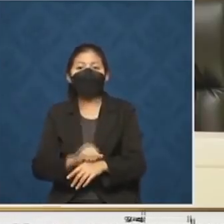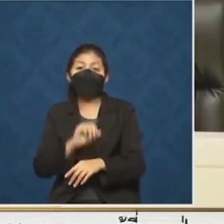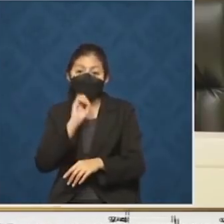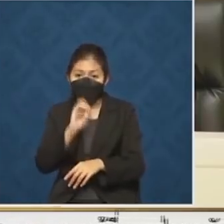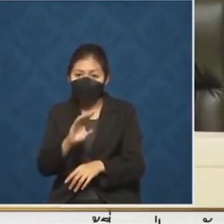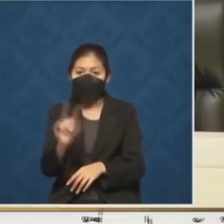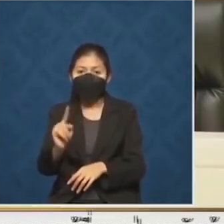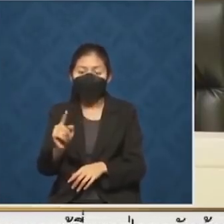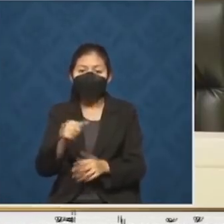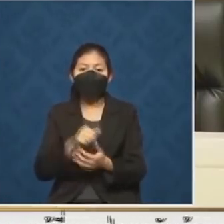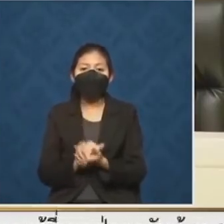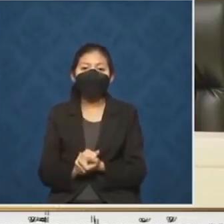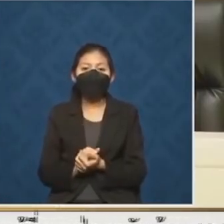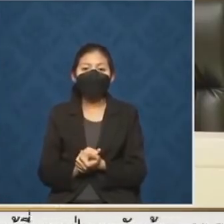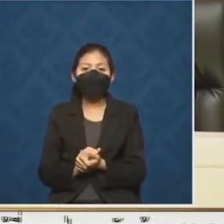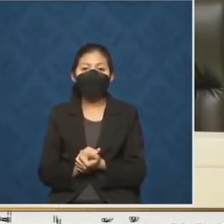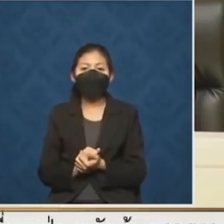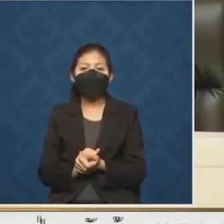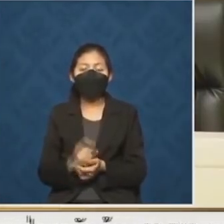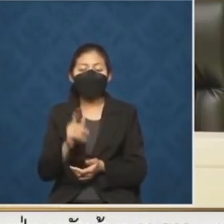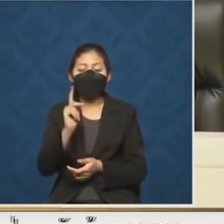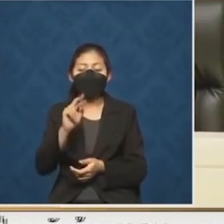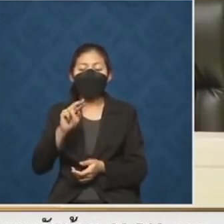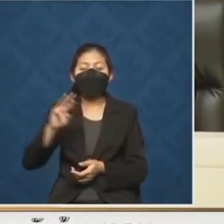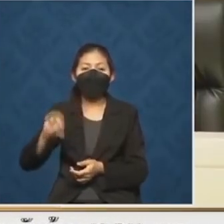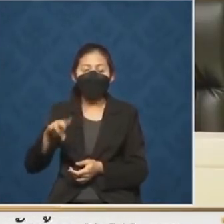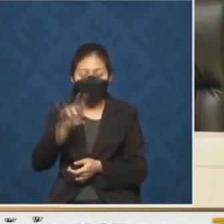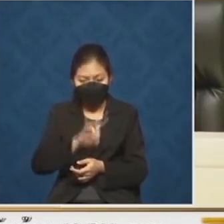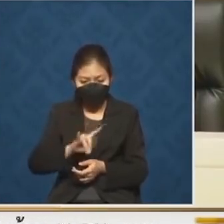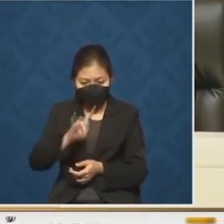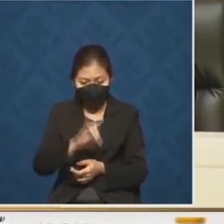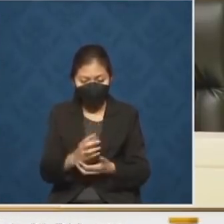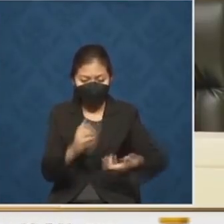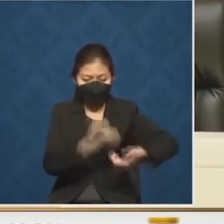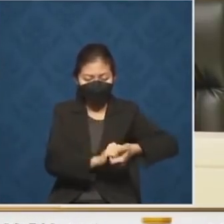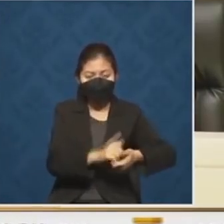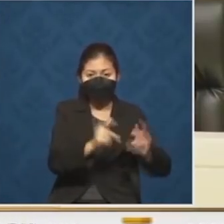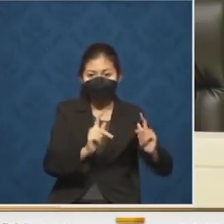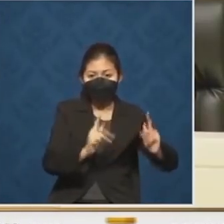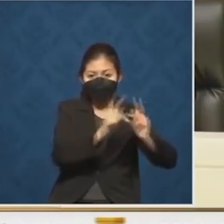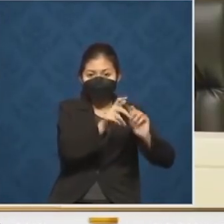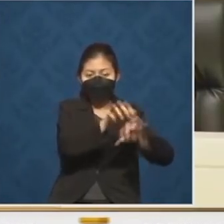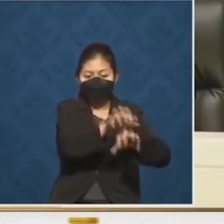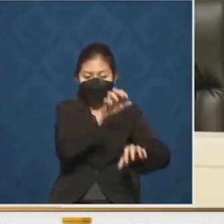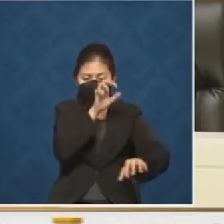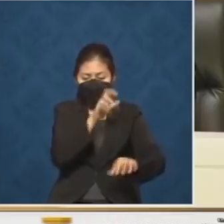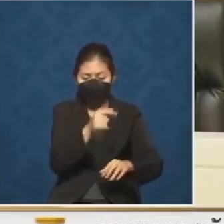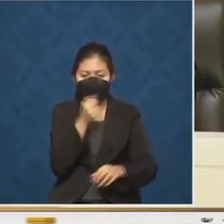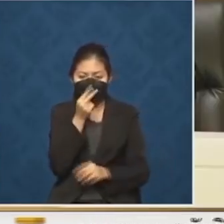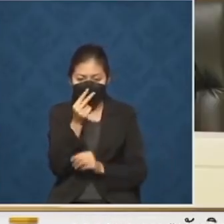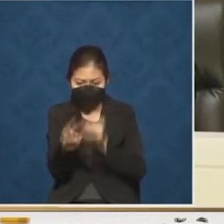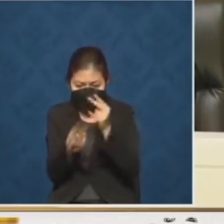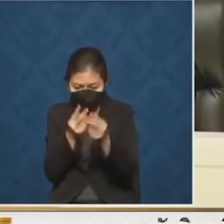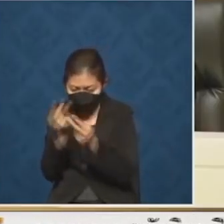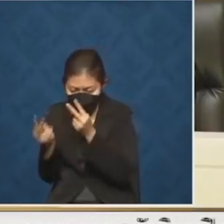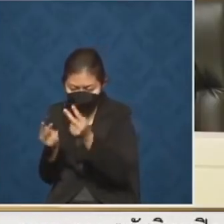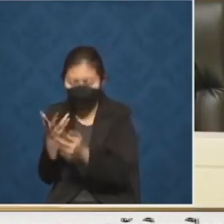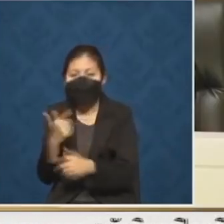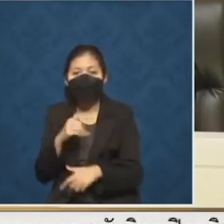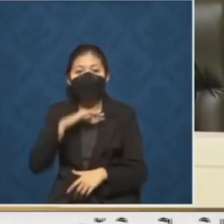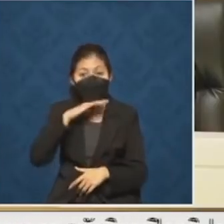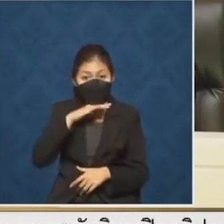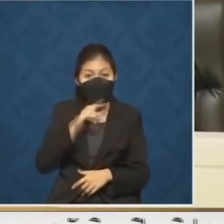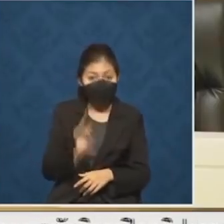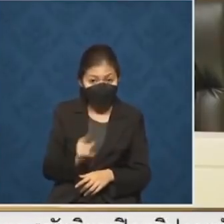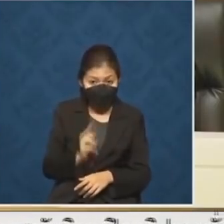1กรมปศุสัตว์ร่วมกับกระทรวงมหาดไทยไปสำรวจสต็อกว่าหมูมีจริ